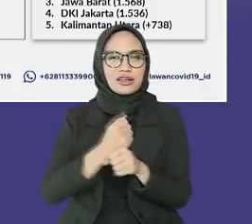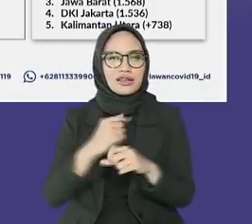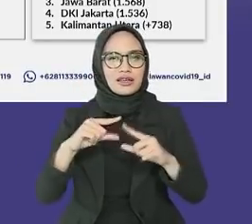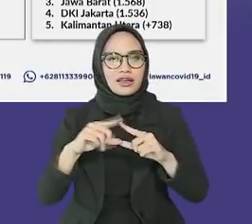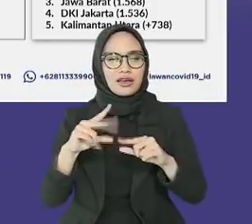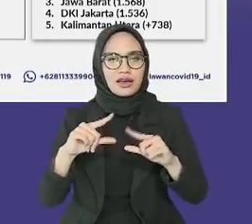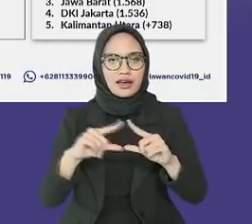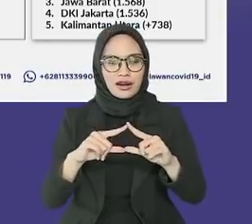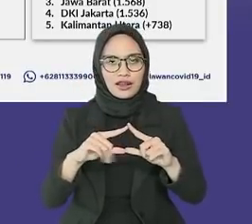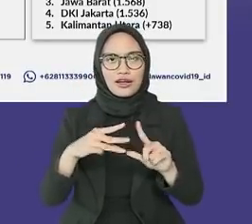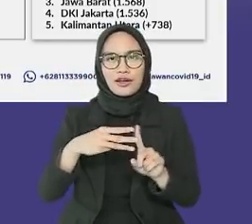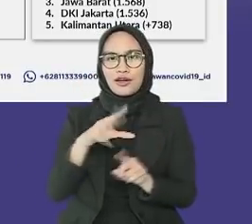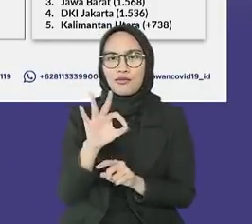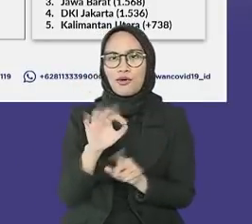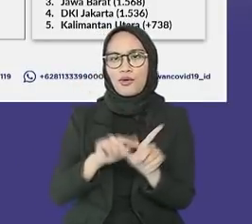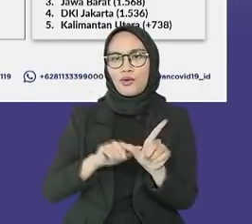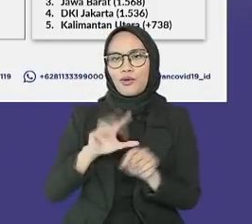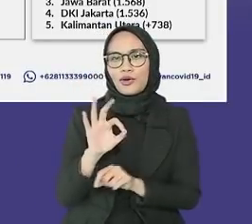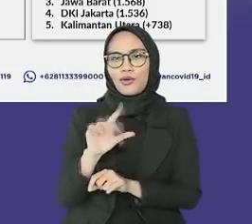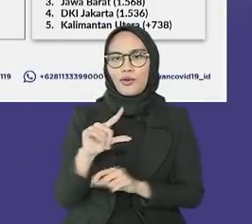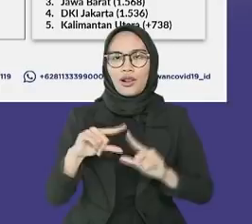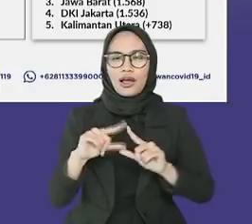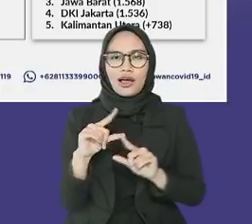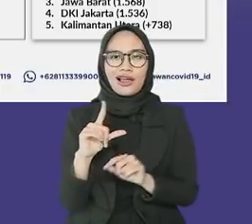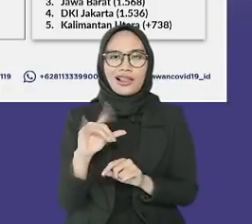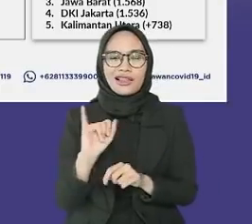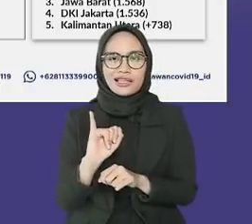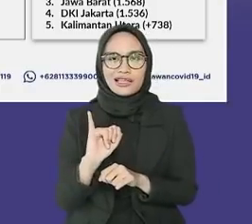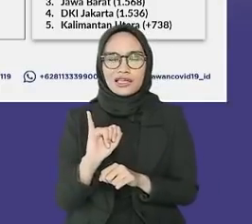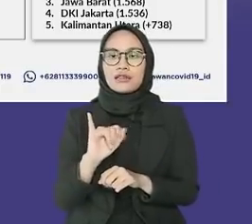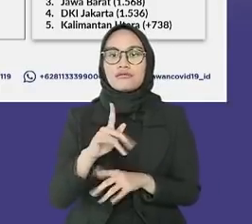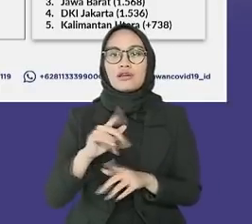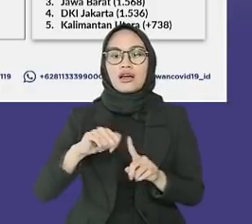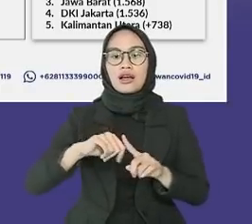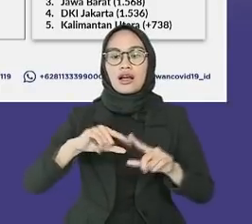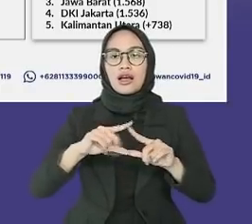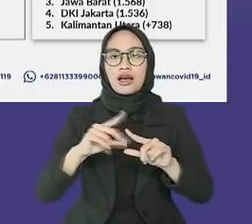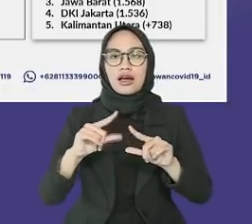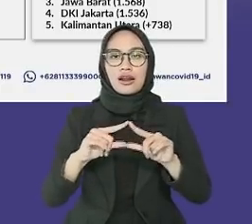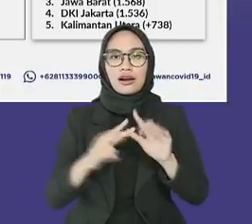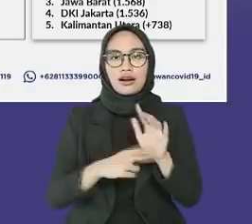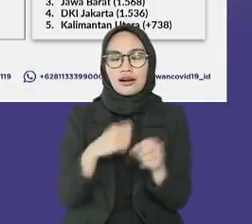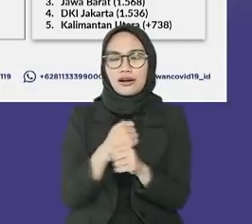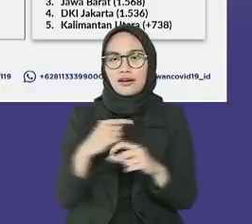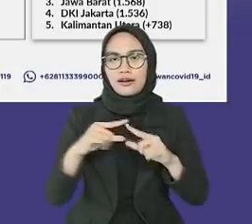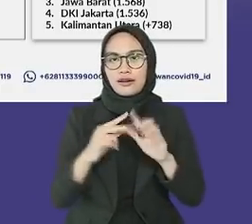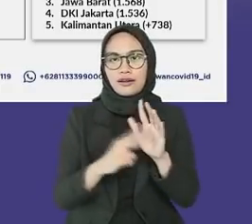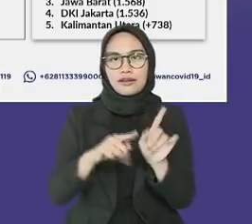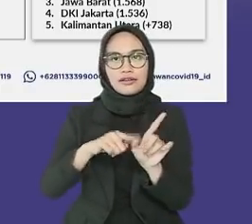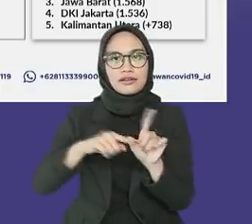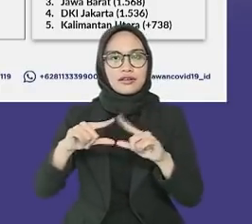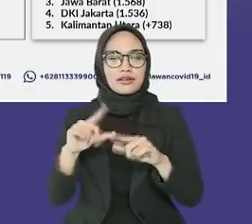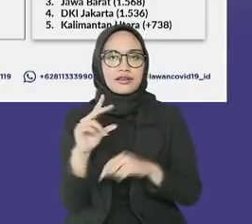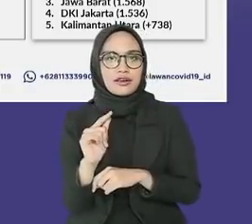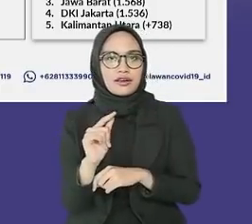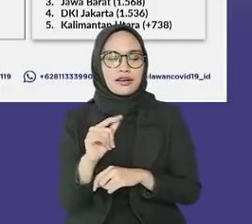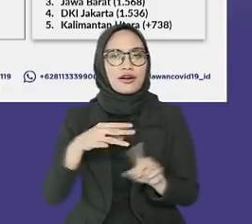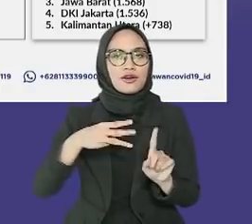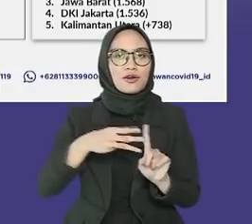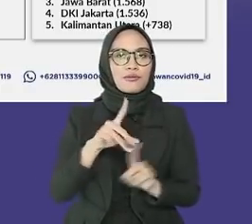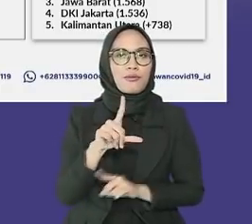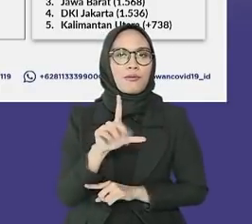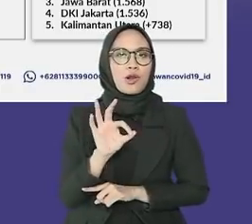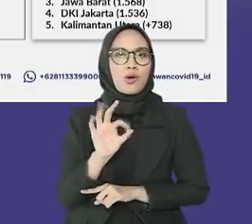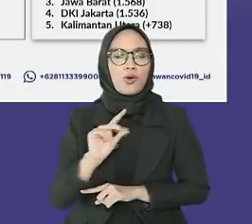Grobogan, Temanggung, Tegal, Wonosobo, Karanganyar, Blora, Kendal, dan